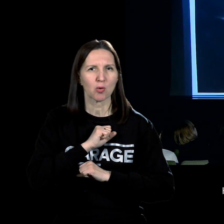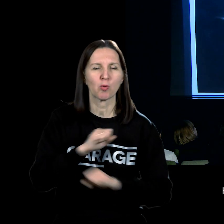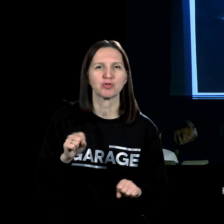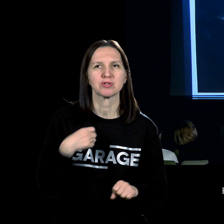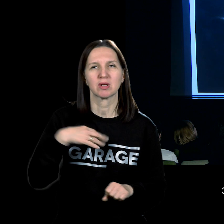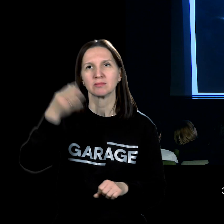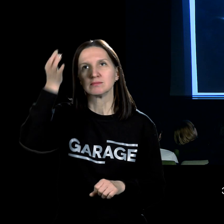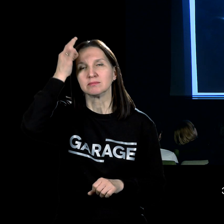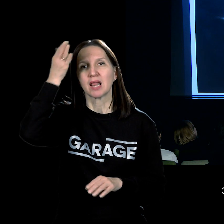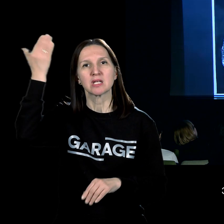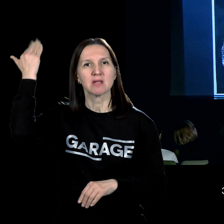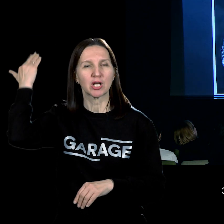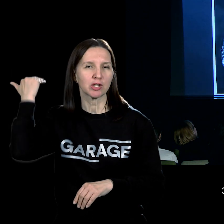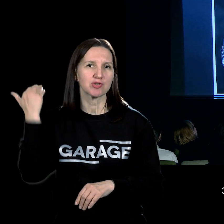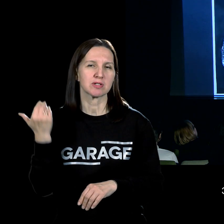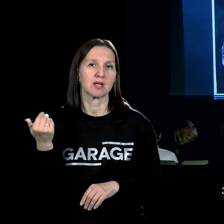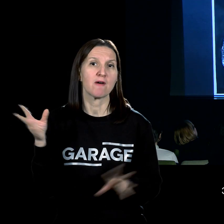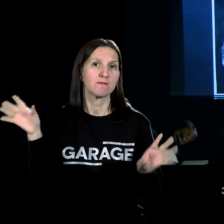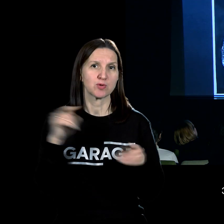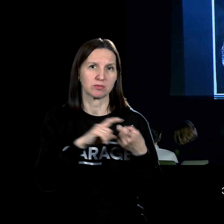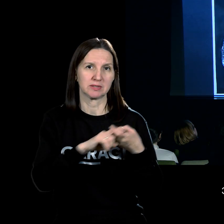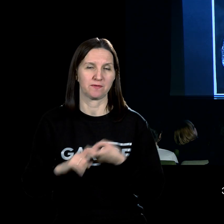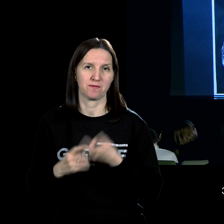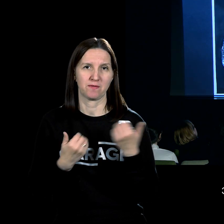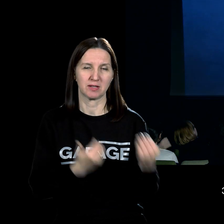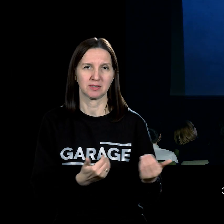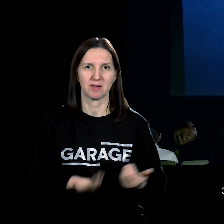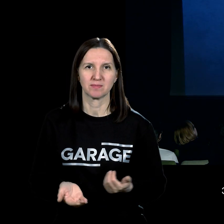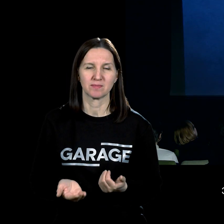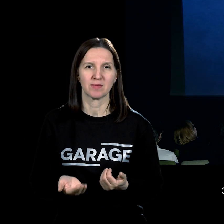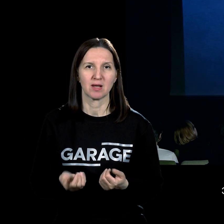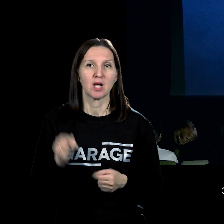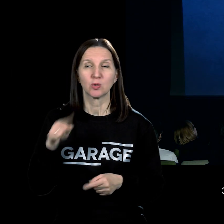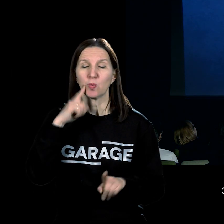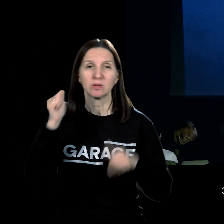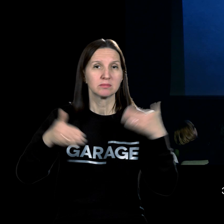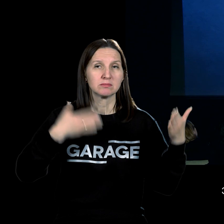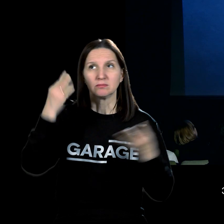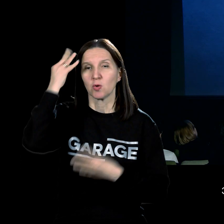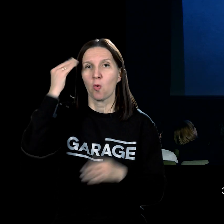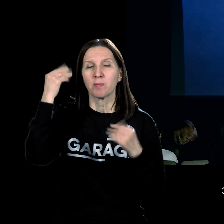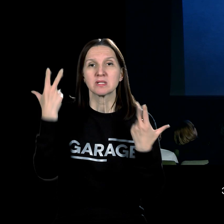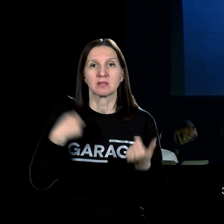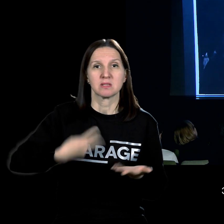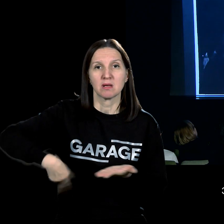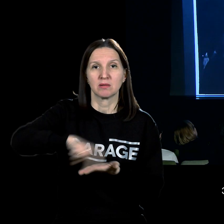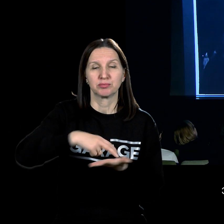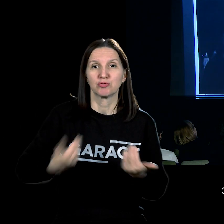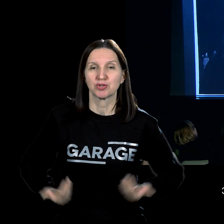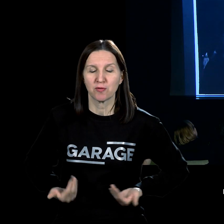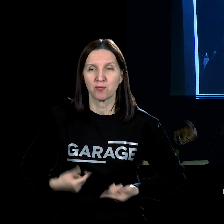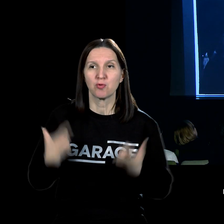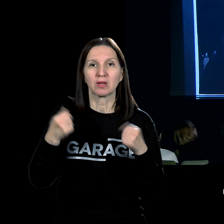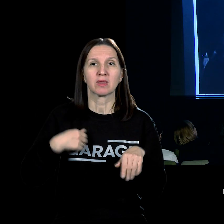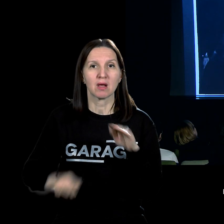героической, ностальгической, с которой все связаны, да, это тот поток образов, в котором ты живешь, в котором ты растешь, в